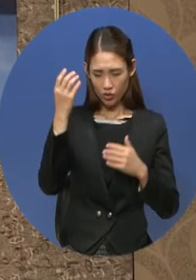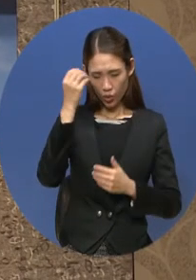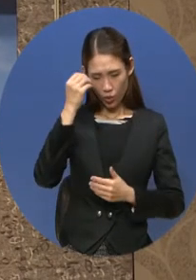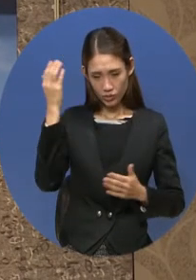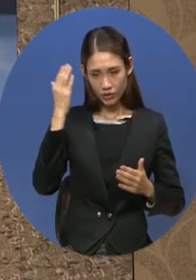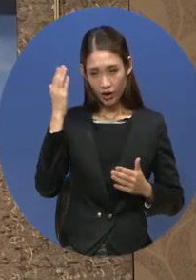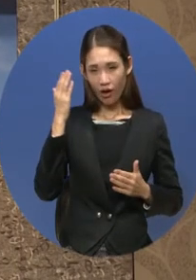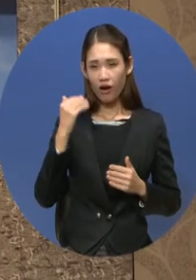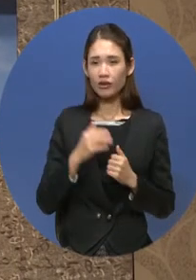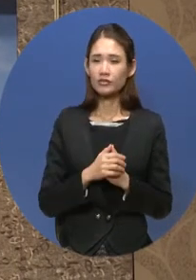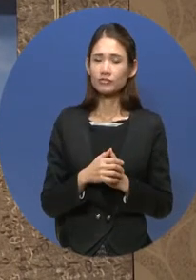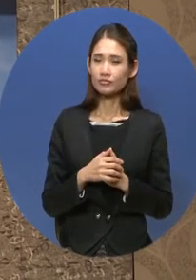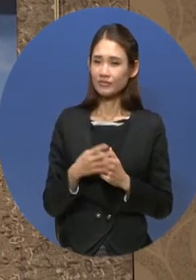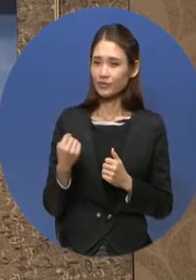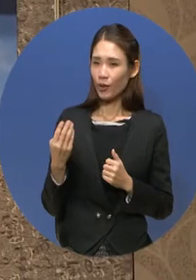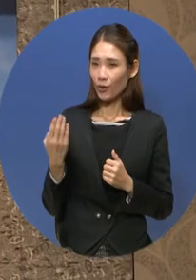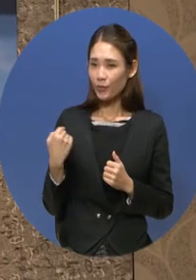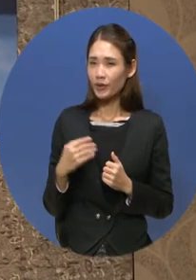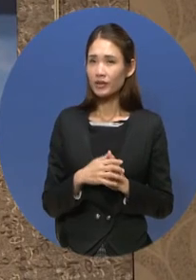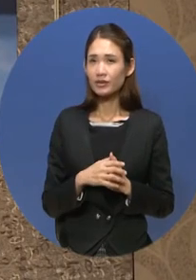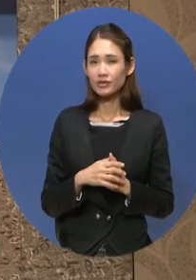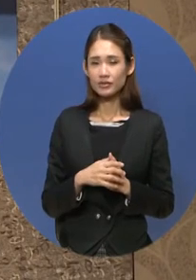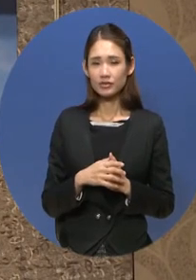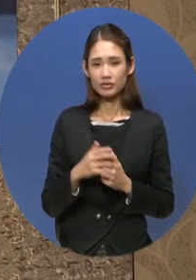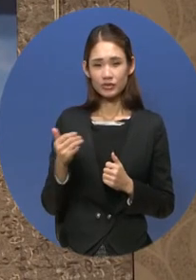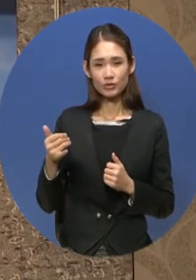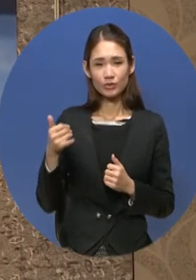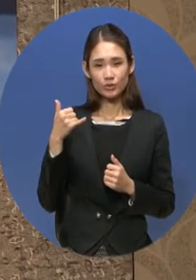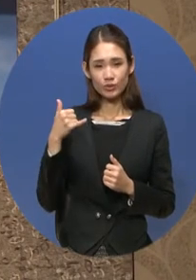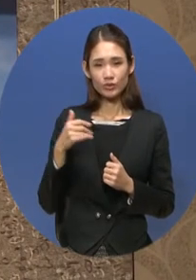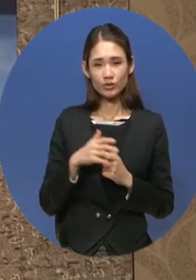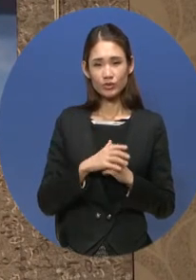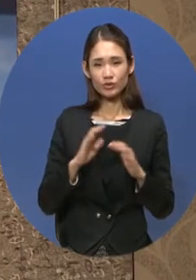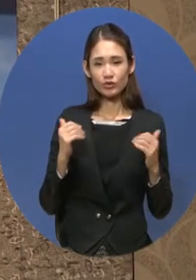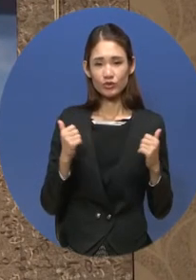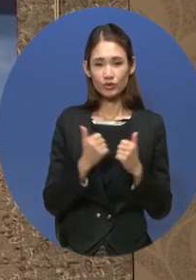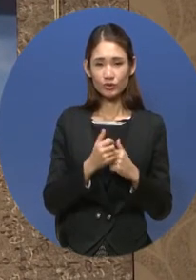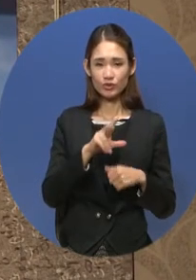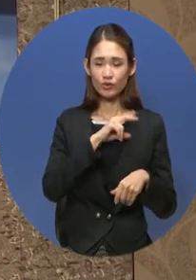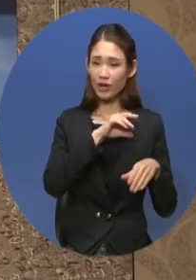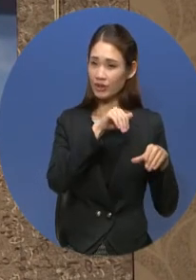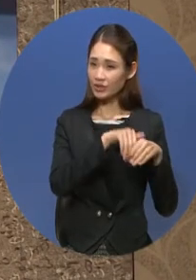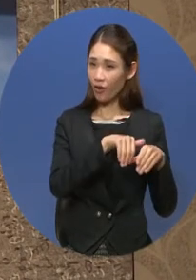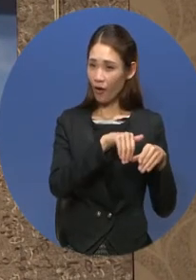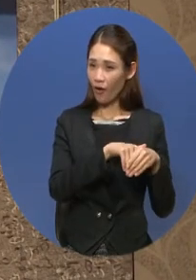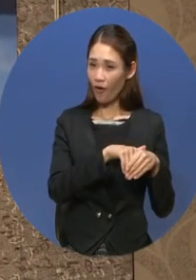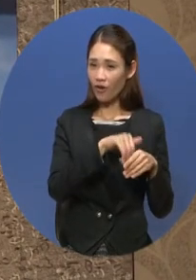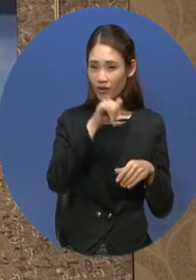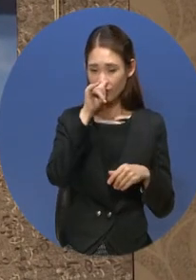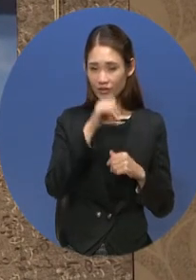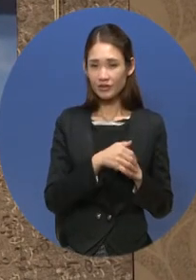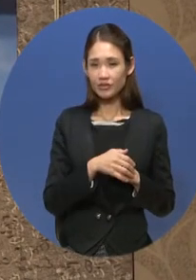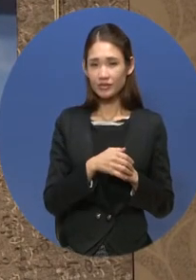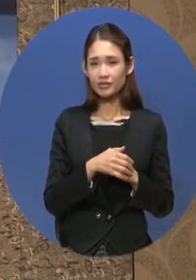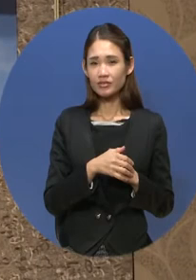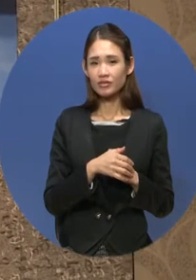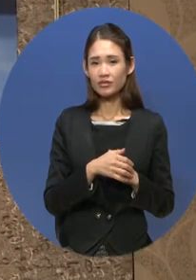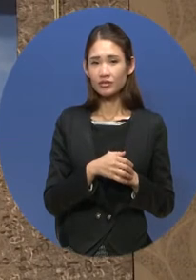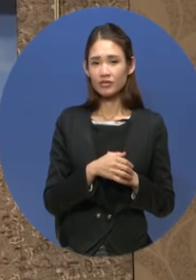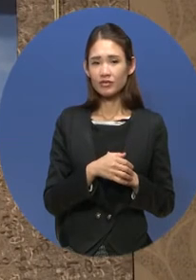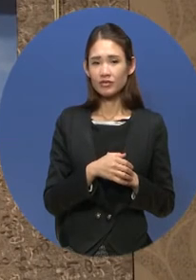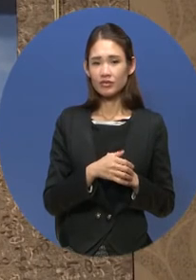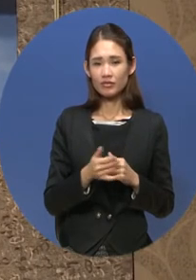되고요. 얼마 전에 이제 전화해가지고 우리 투표가 있었잖아요. 선거가. 국회의원 선거가. 근데